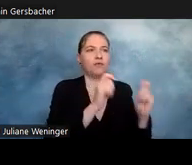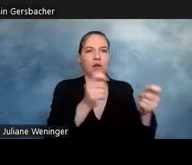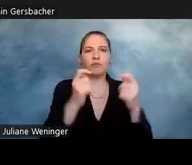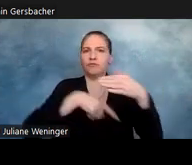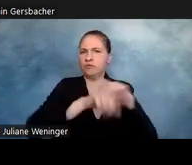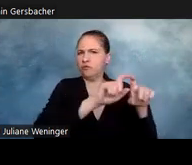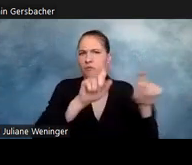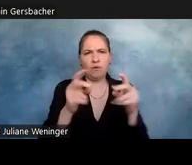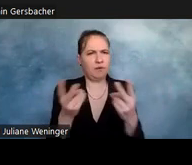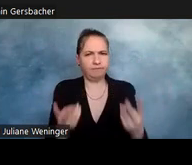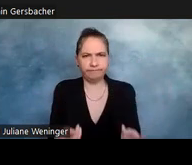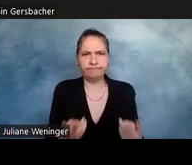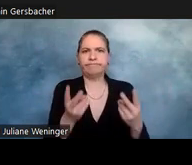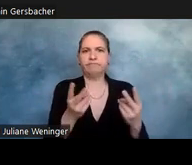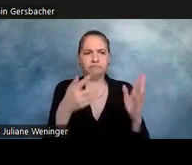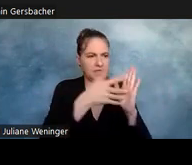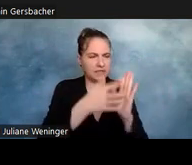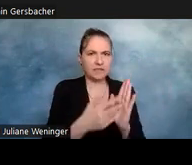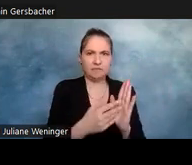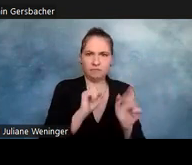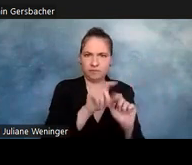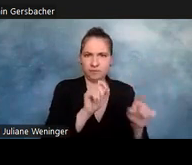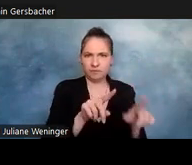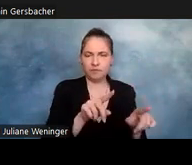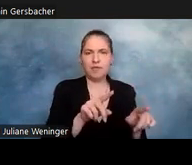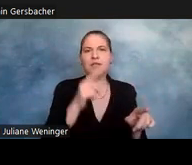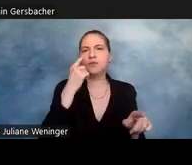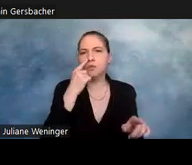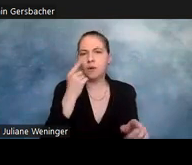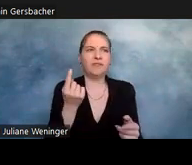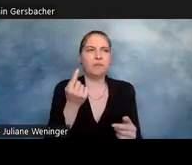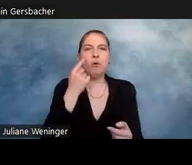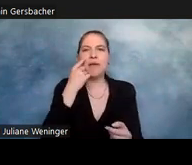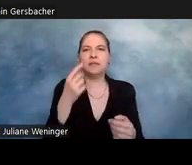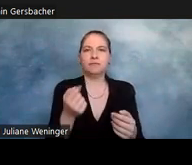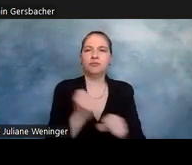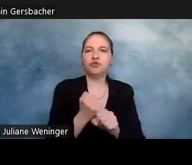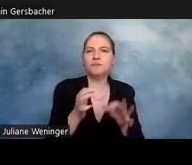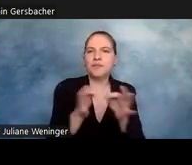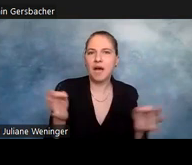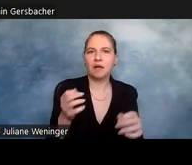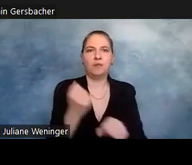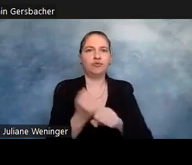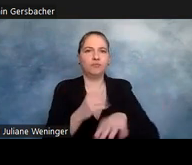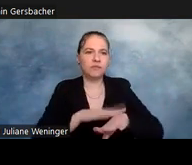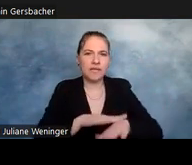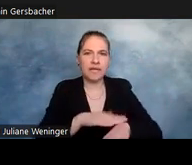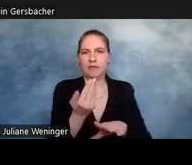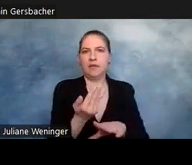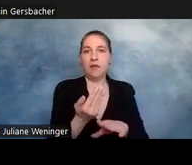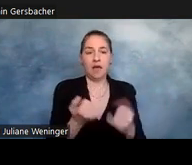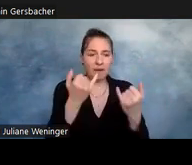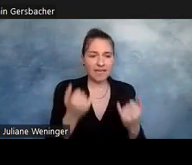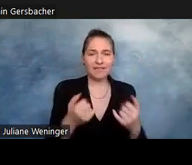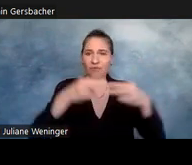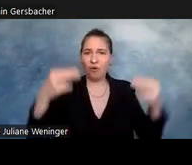Firma oder ob wir sie testen. Das ist ja auch immer nur so eine Momentaufnahme von einem bestimmten Tag, einer bestimmten Uhrzeit. Und unsere ganzen Webseiten sind heute so dynamisch,